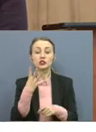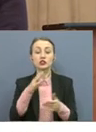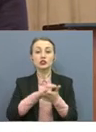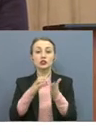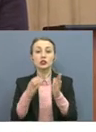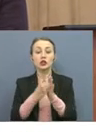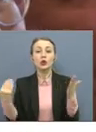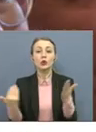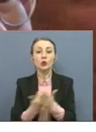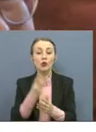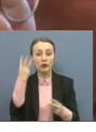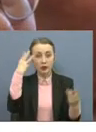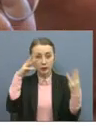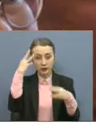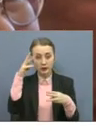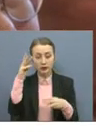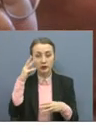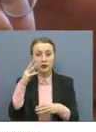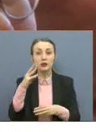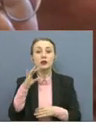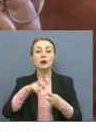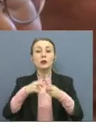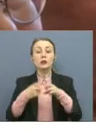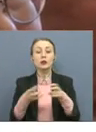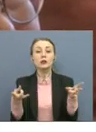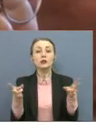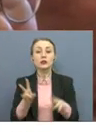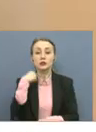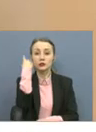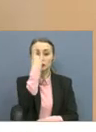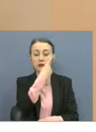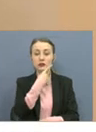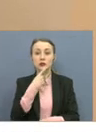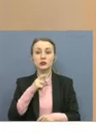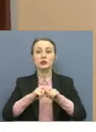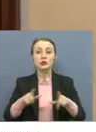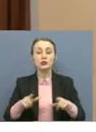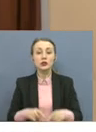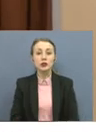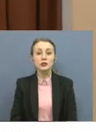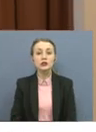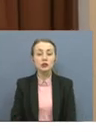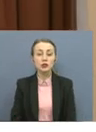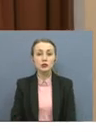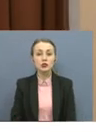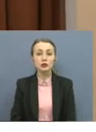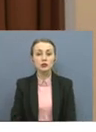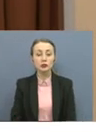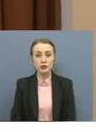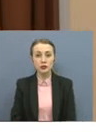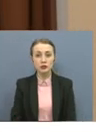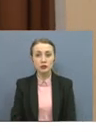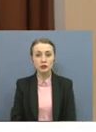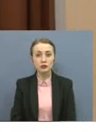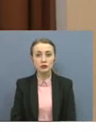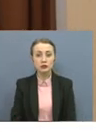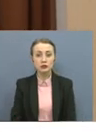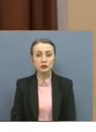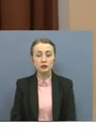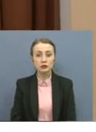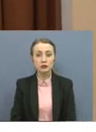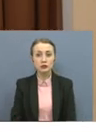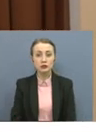ішкі жолдарына орташа жөндеу жұмыстары жүргізіледі деп жоспарлануда. Школа в таком не совсем хорошем состоянии находится. Мектептің бүгінгі